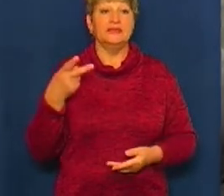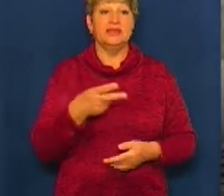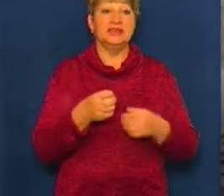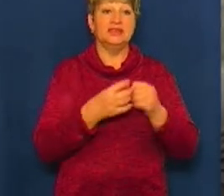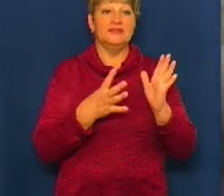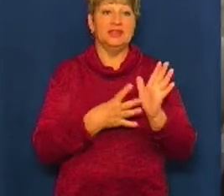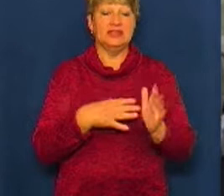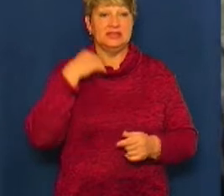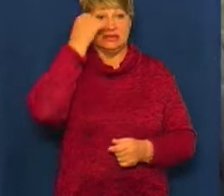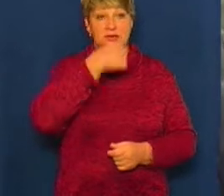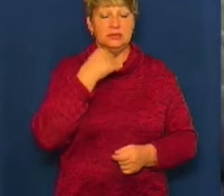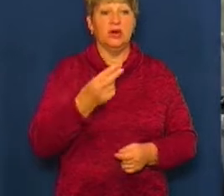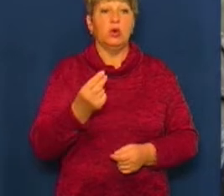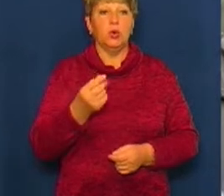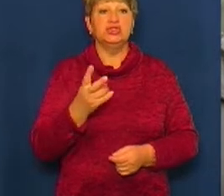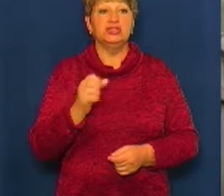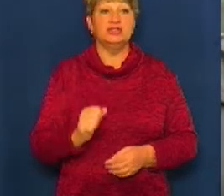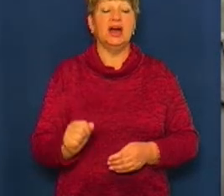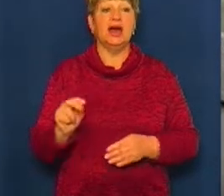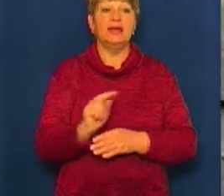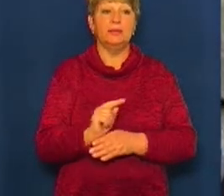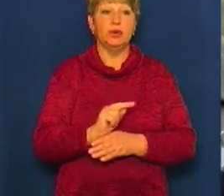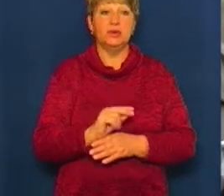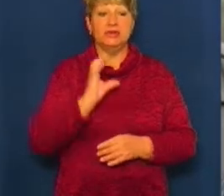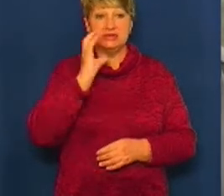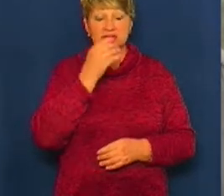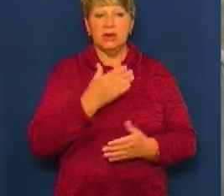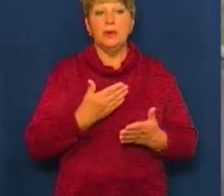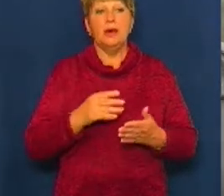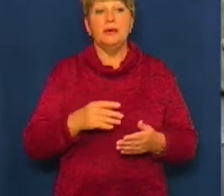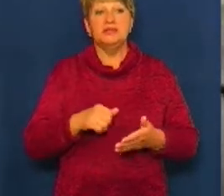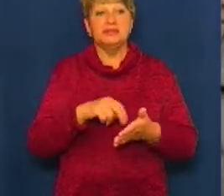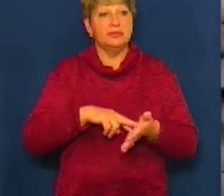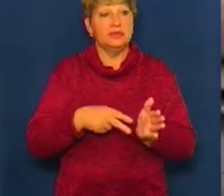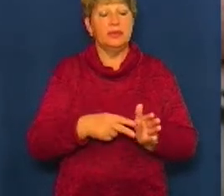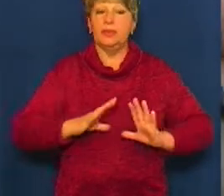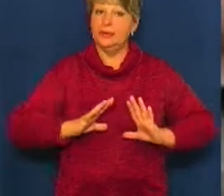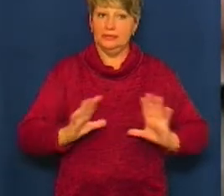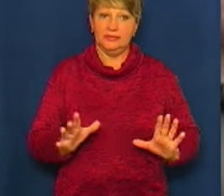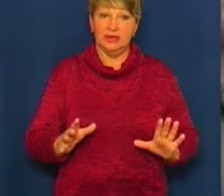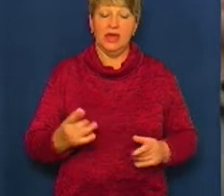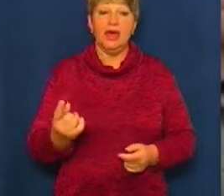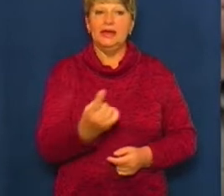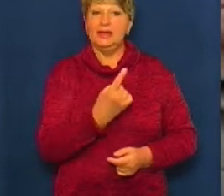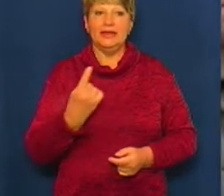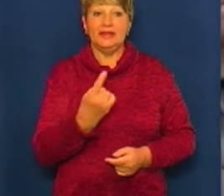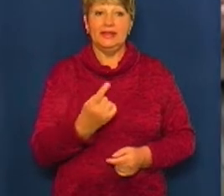Кошти на ремонт цієї ділянки вулиці Сурікова, капітальний ремонт не передбачено. Тому єдиний,